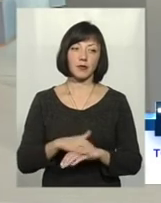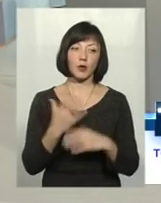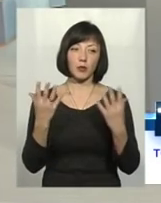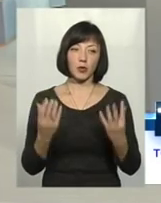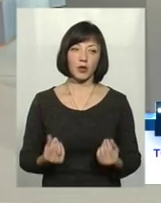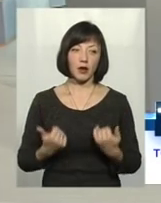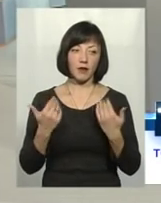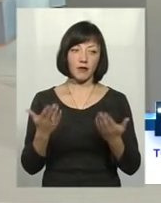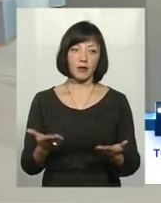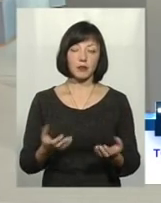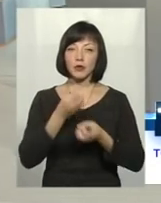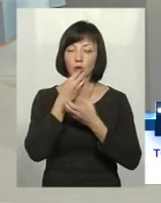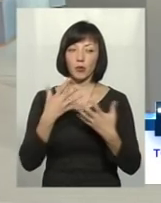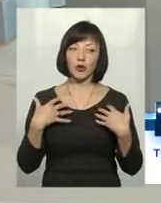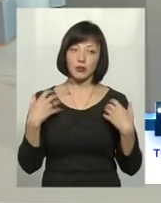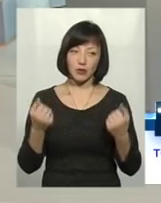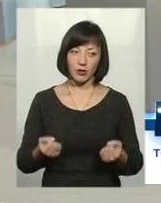вам. Доброго здоров'я.